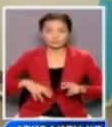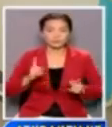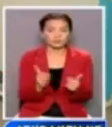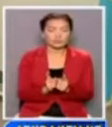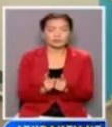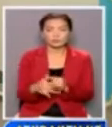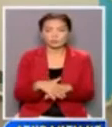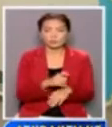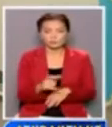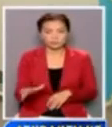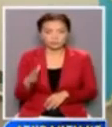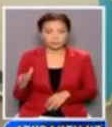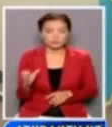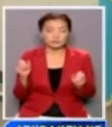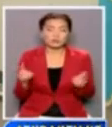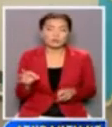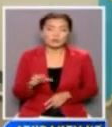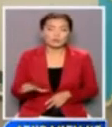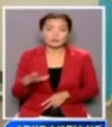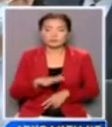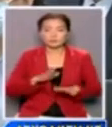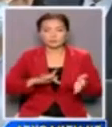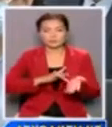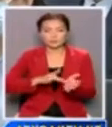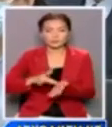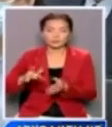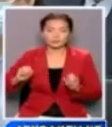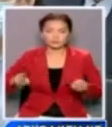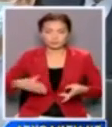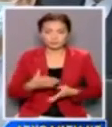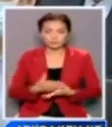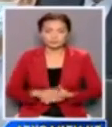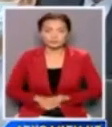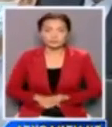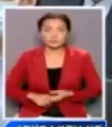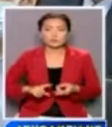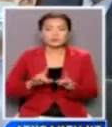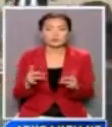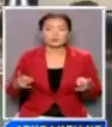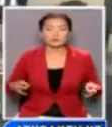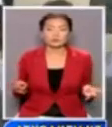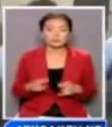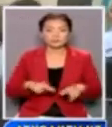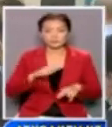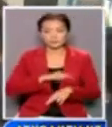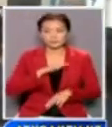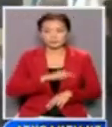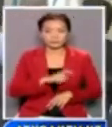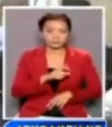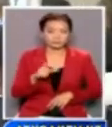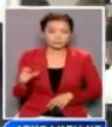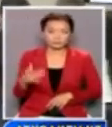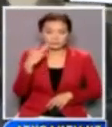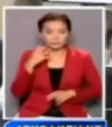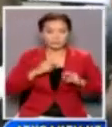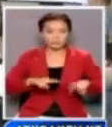от стены и партии для этого в области определены места для проведения дискуссии следует отметить что агитационная работа кандидатов и